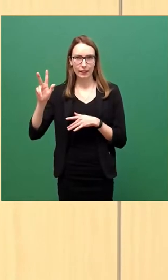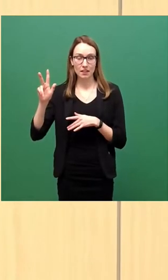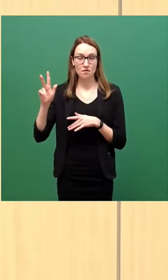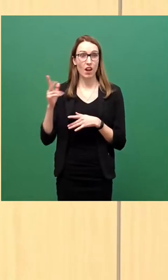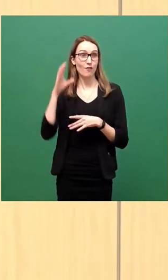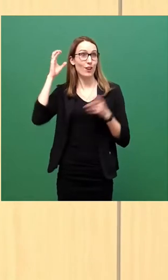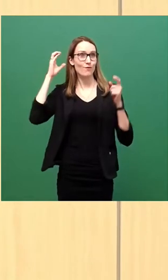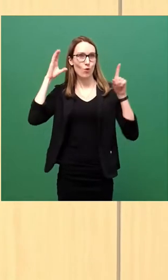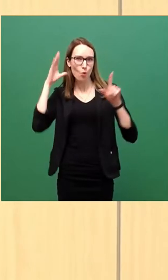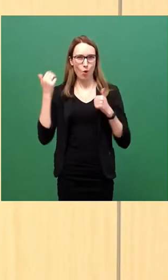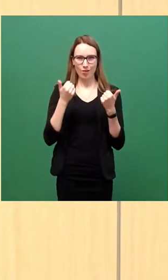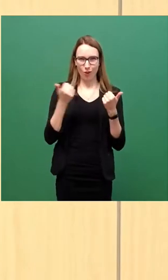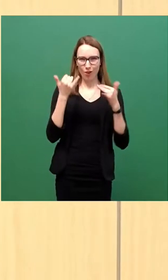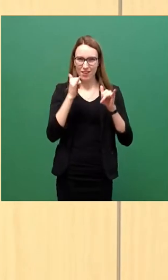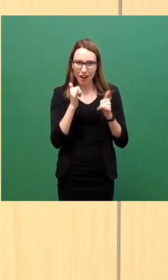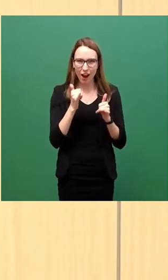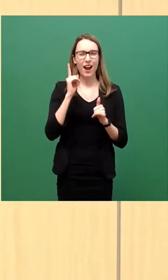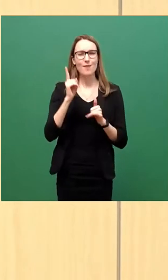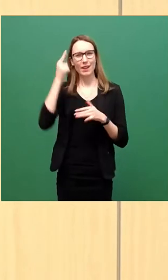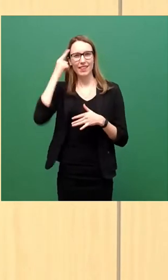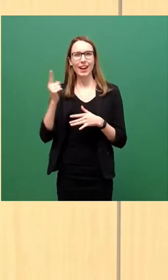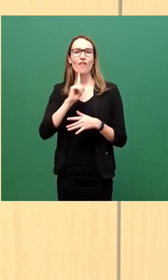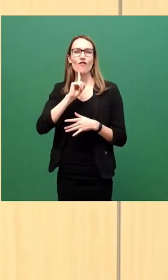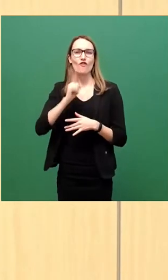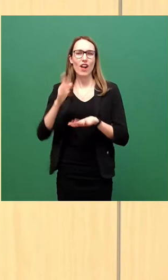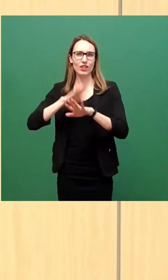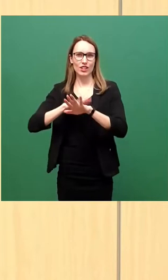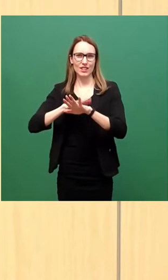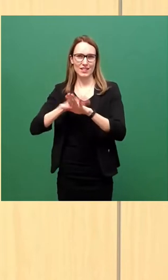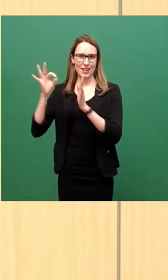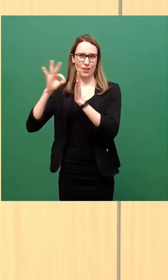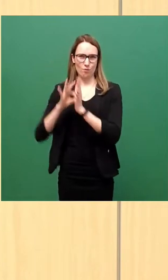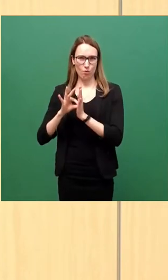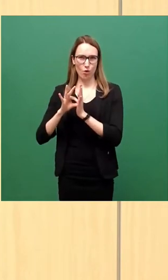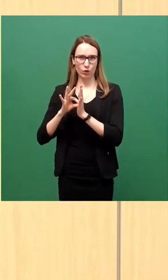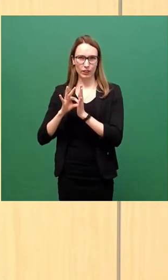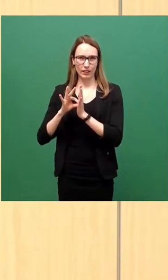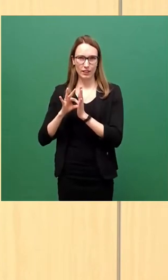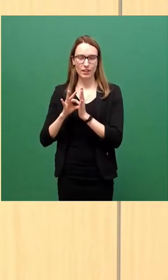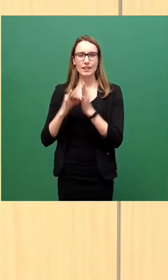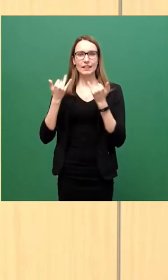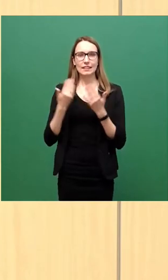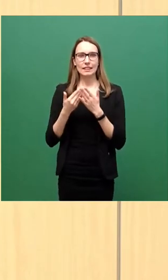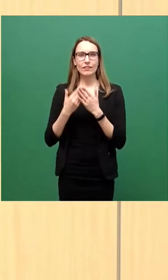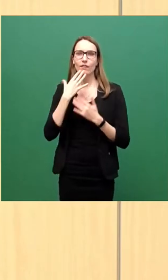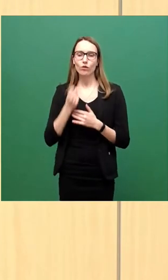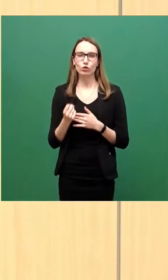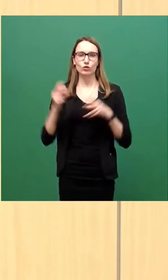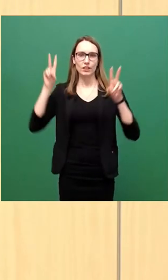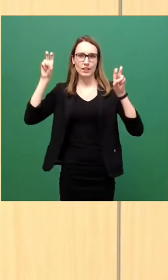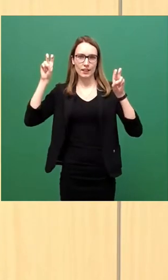denken, es ist der falsche Zeitpunkt und es ist der falsche Umgang mit Steuermitteln. Ich möchte mit einem Zitat aus der öffentlichen Anhörung bezüglich